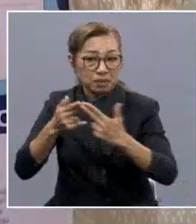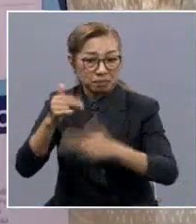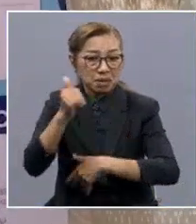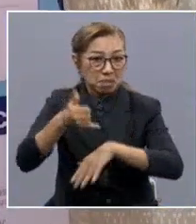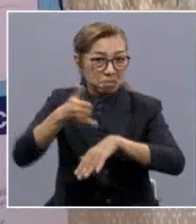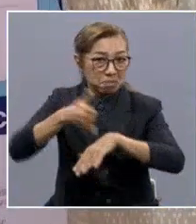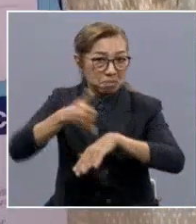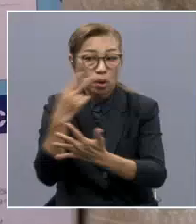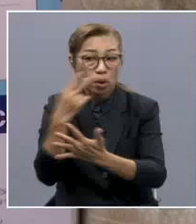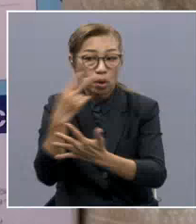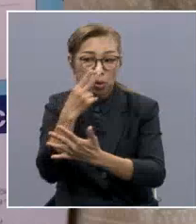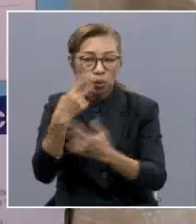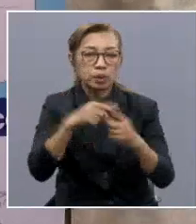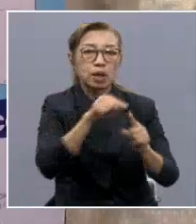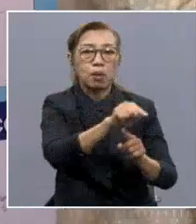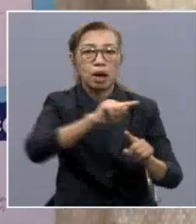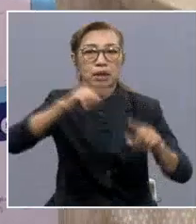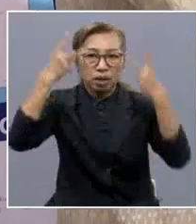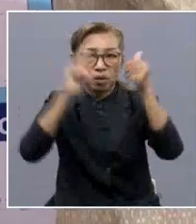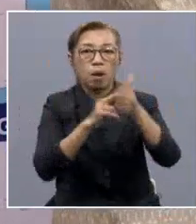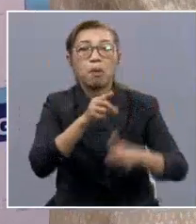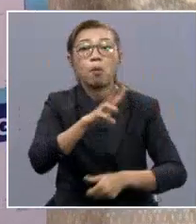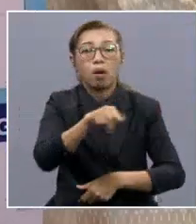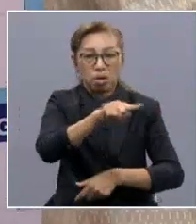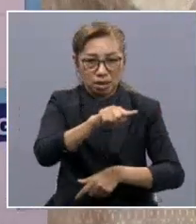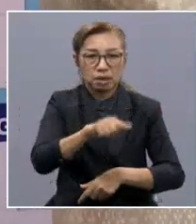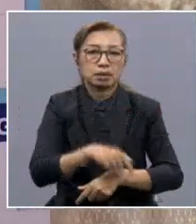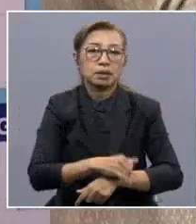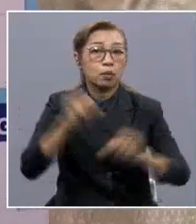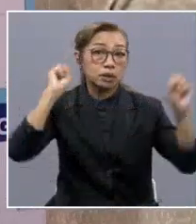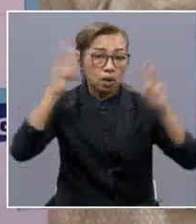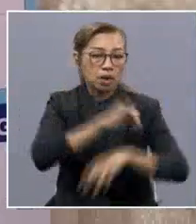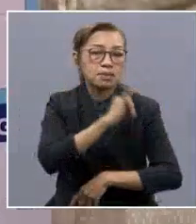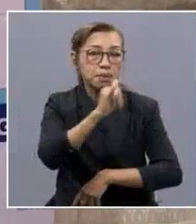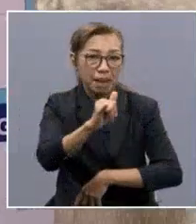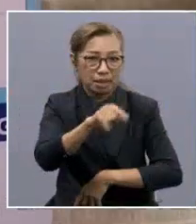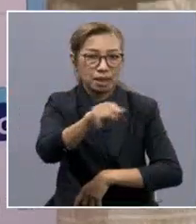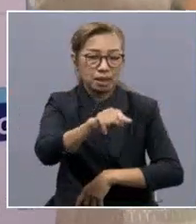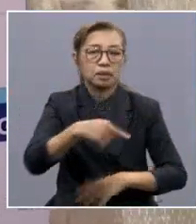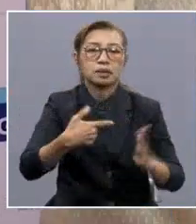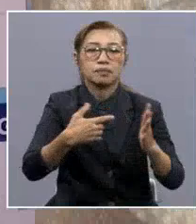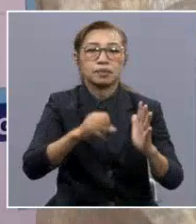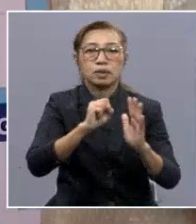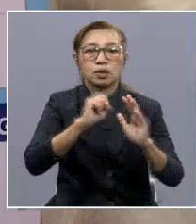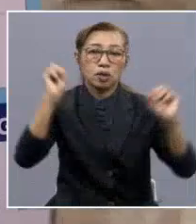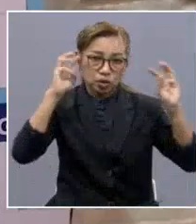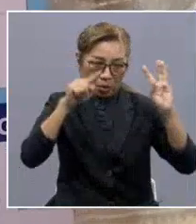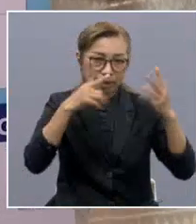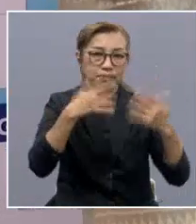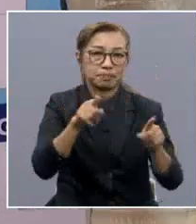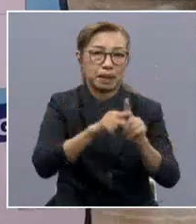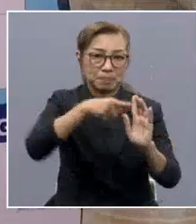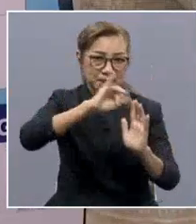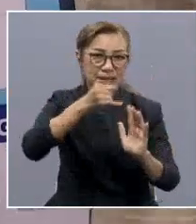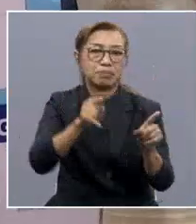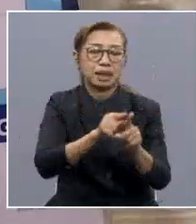ครสวรรค์กับพิจิตรนะครับซึ่งอย่างที่บอกไปพลเอกประวิตรเข้าไปก่อนหน้าแล้วครับคือกำหนดการช่วงเช้าเนี่ยจะไปที่นครสวรรค์ก่อนนะครับไป